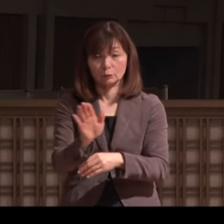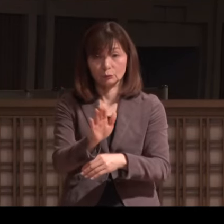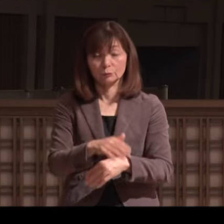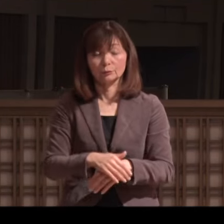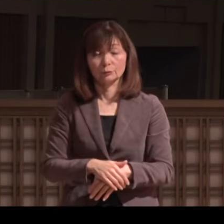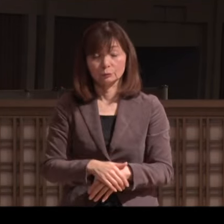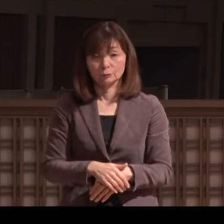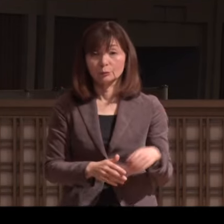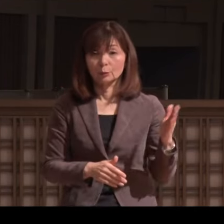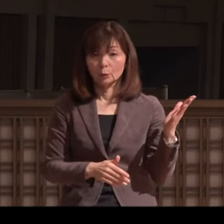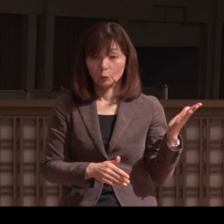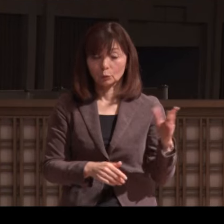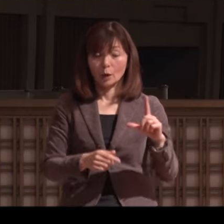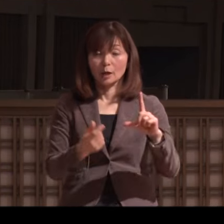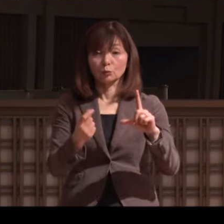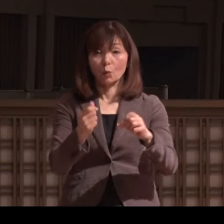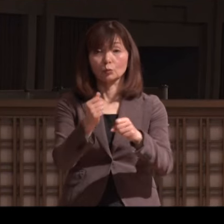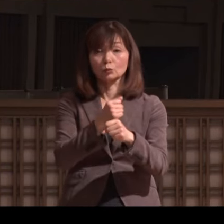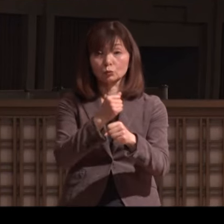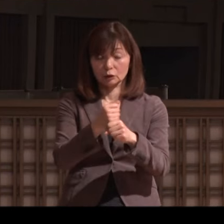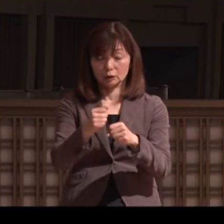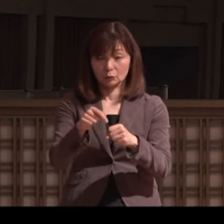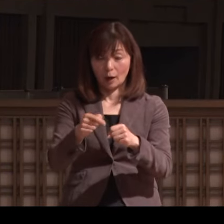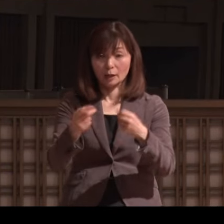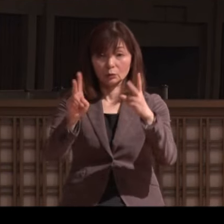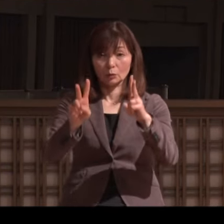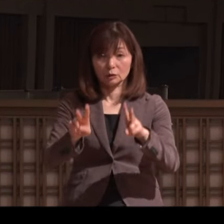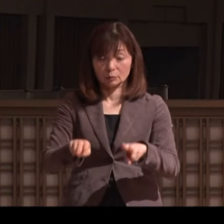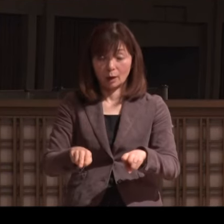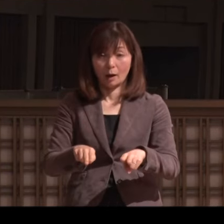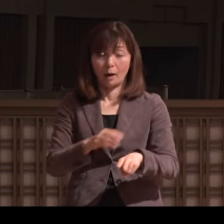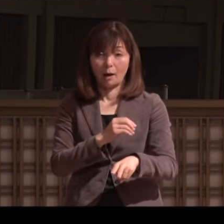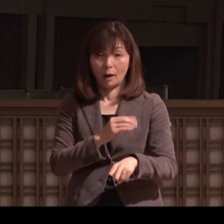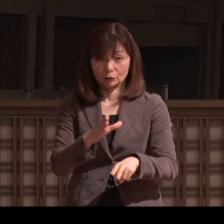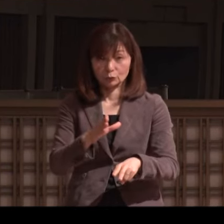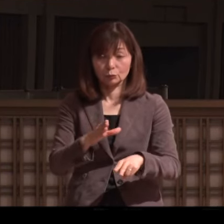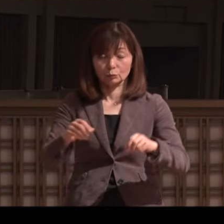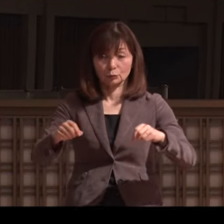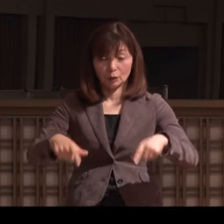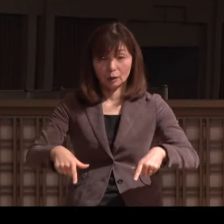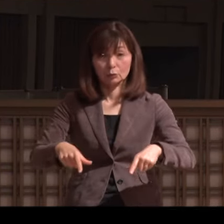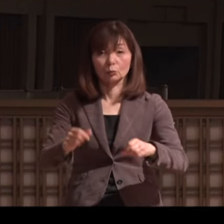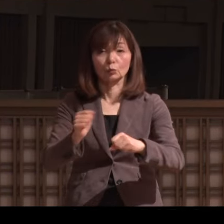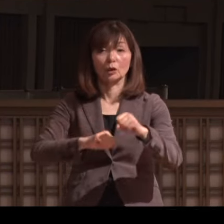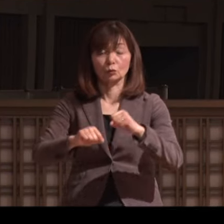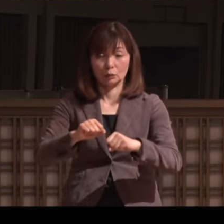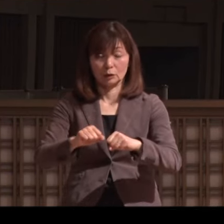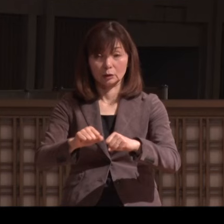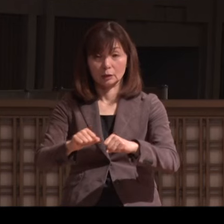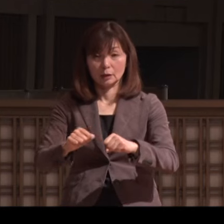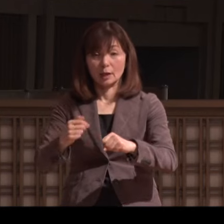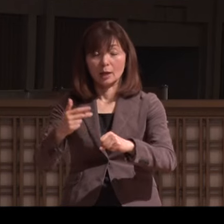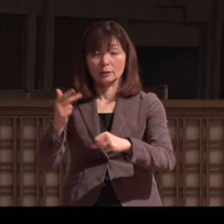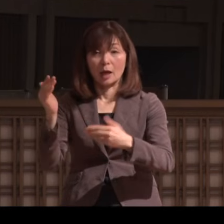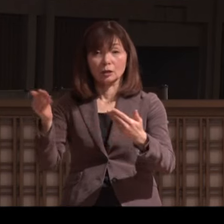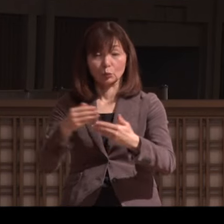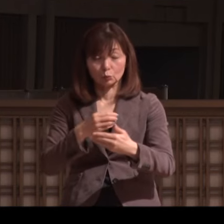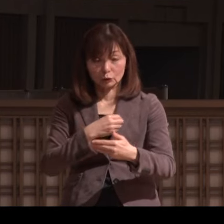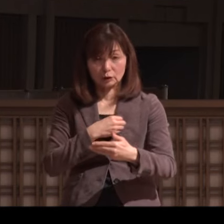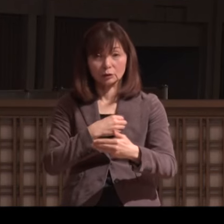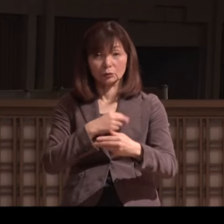広島作りですけどもえ広島初のえ取り組みですそして広島市役所の職員と広島市